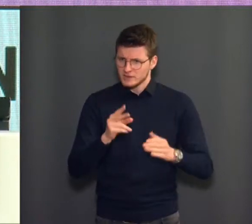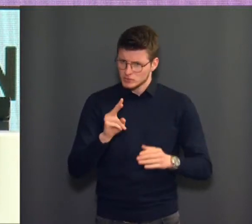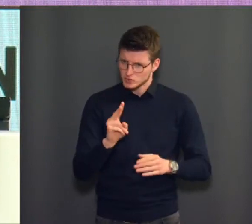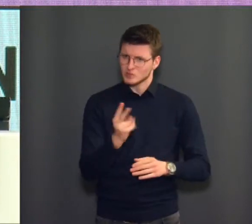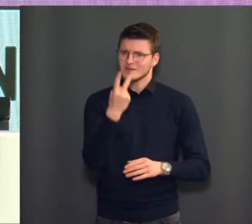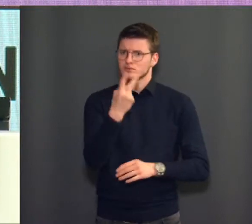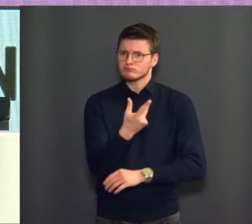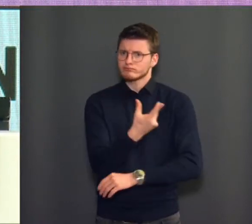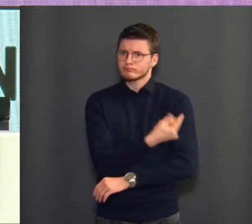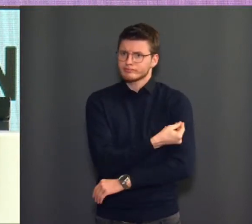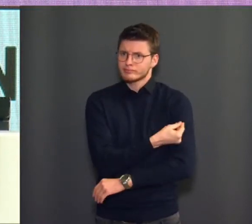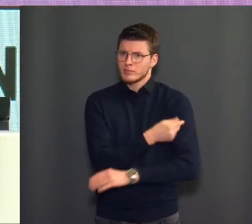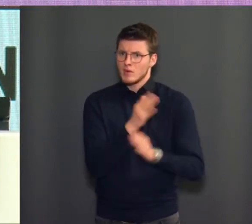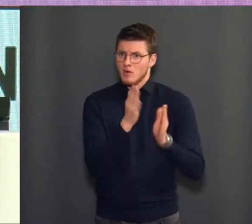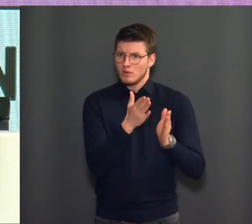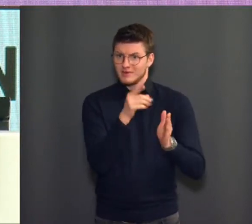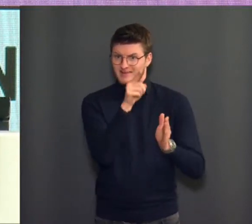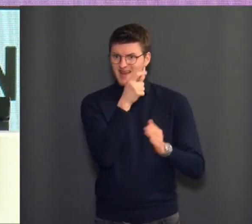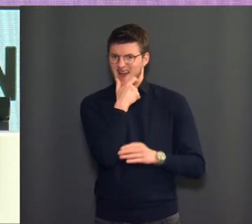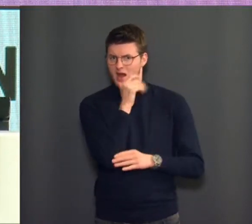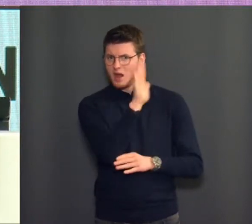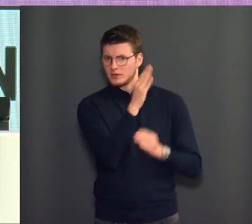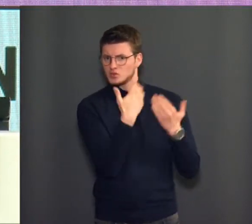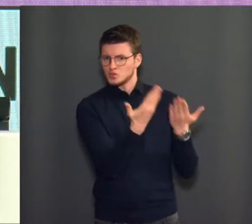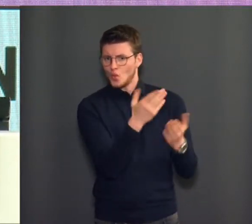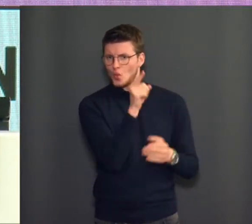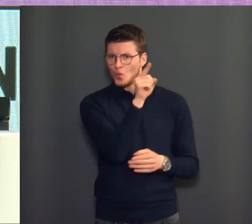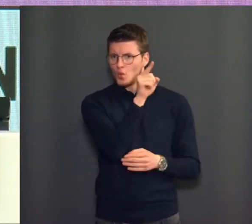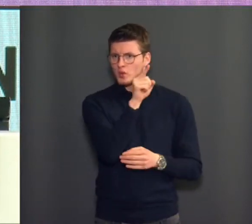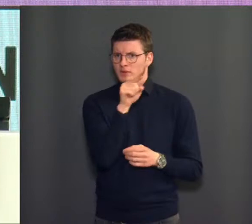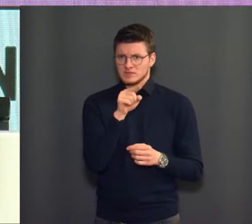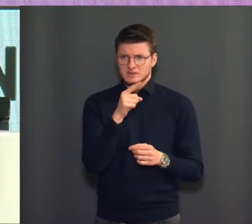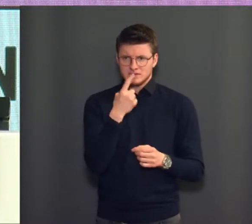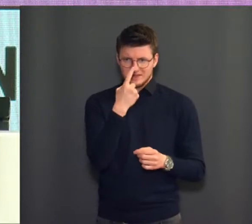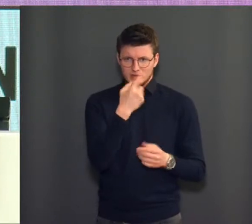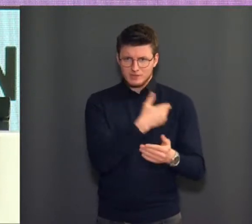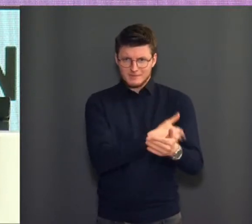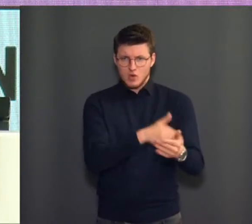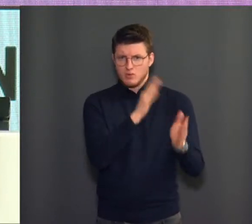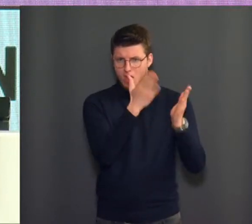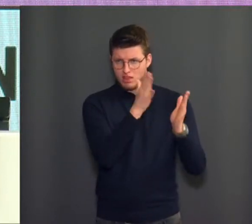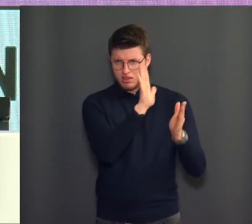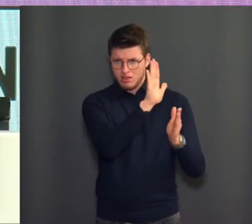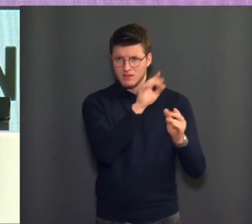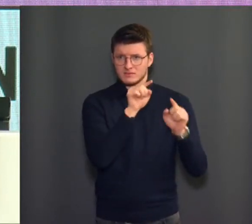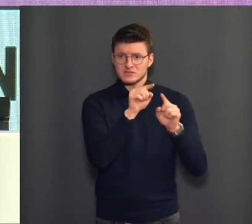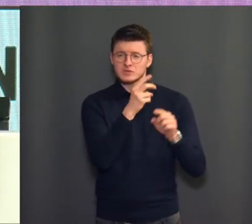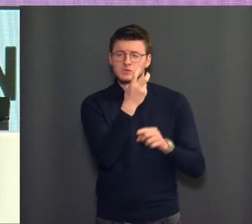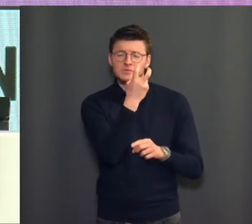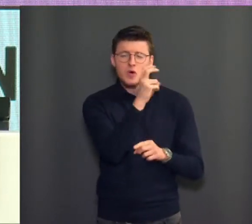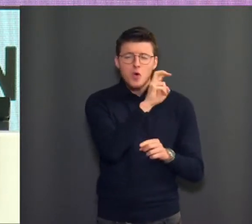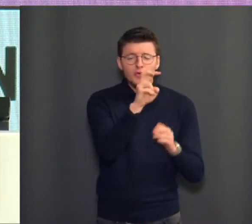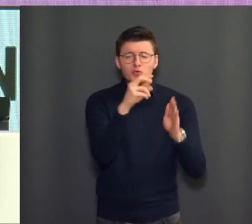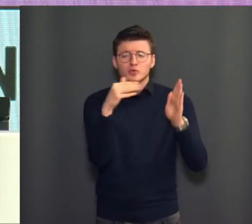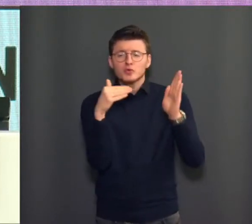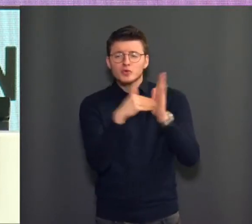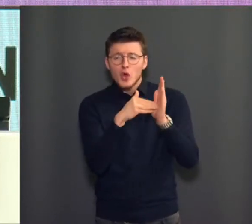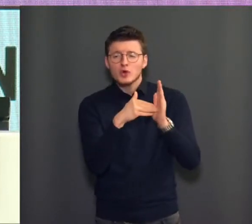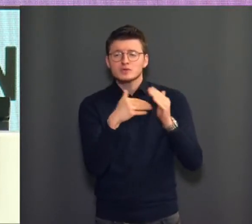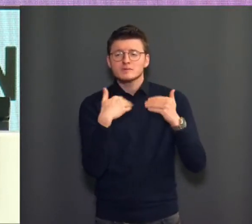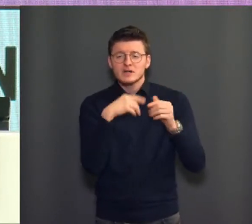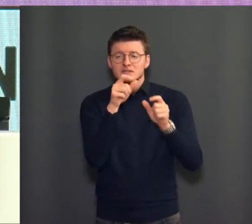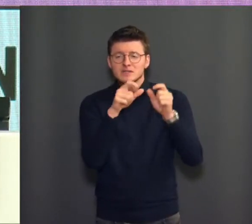AstraZeneca-vaccin in het Verenigd Koninkrijk. Zo'n 200.000 van die mensen die een tweede dosis hebben gehad, waren jonger